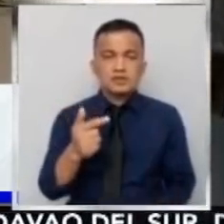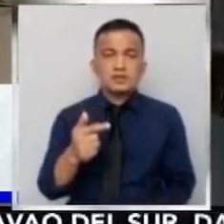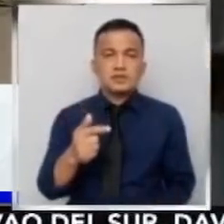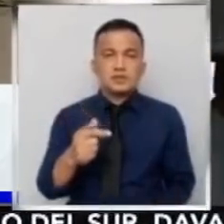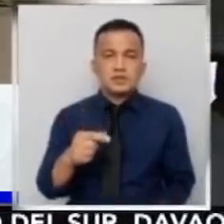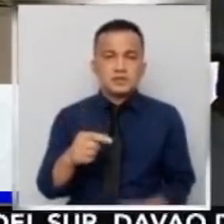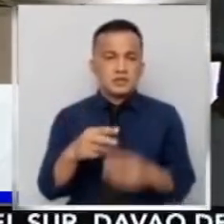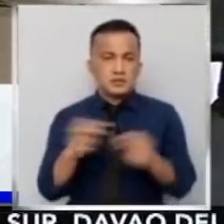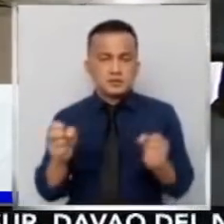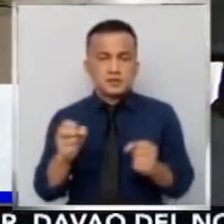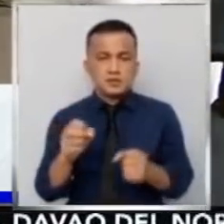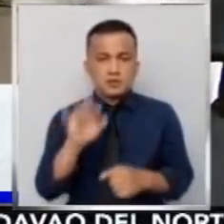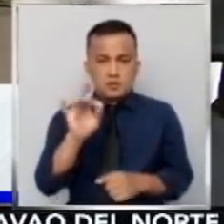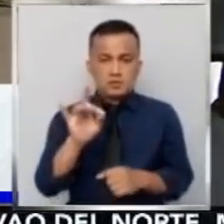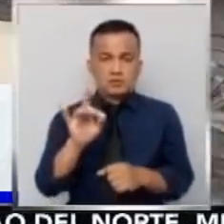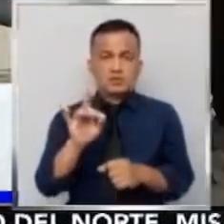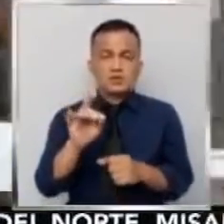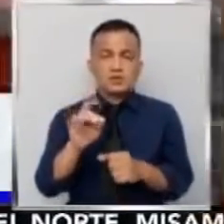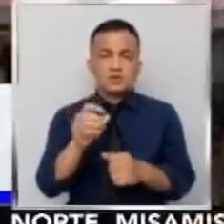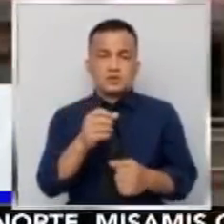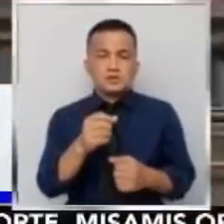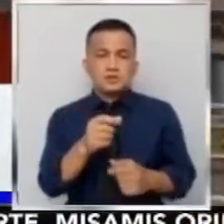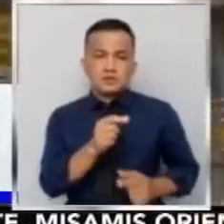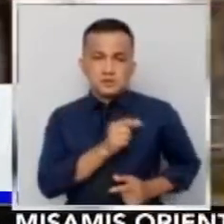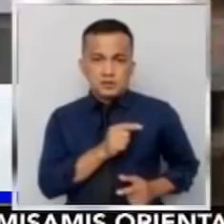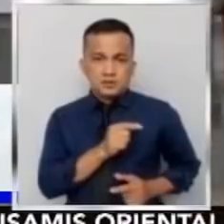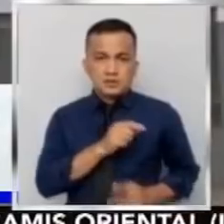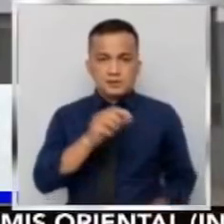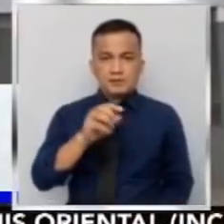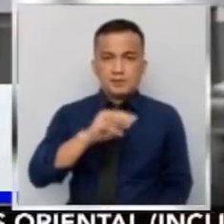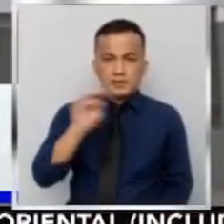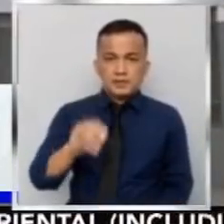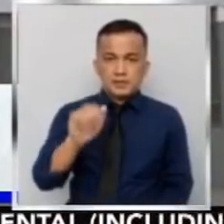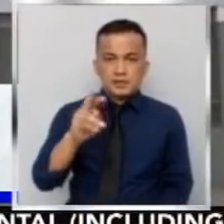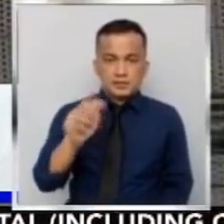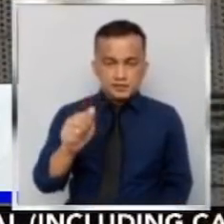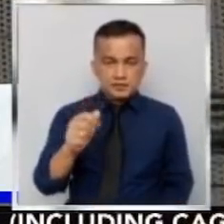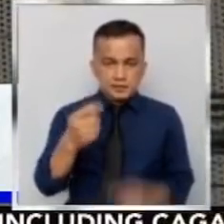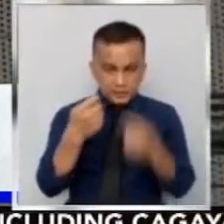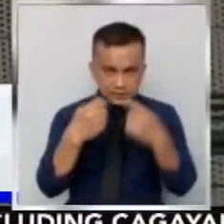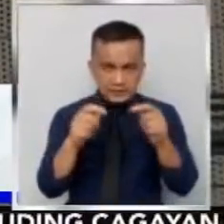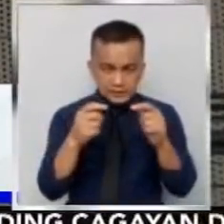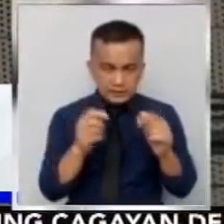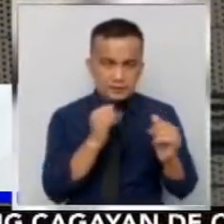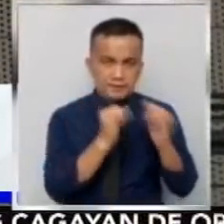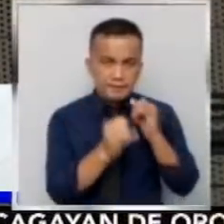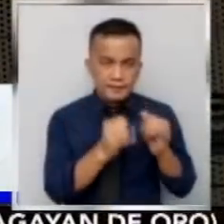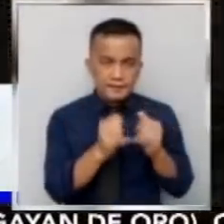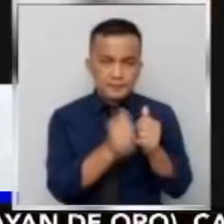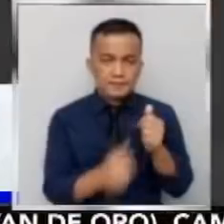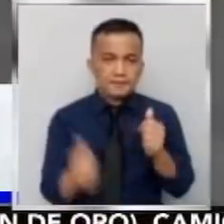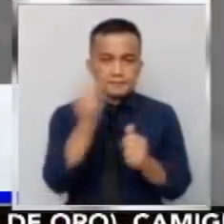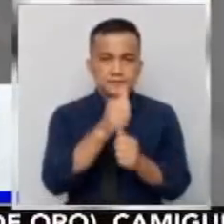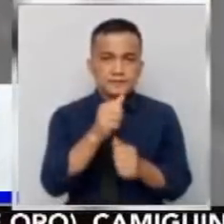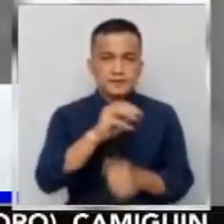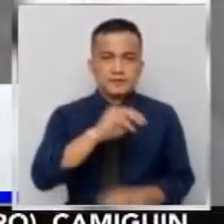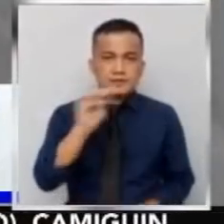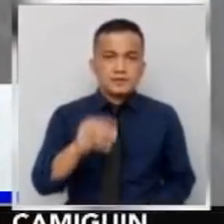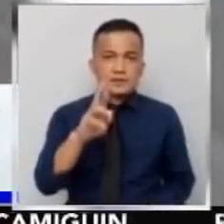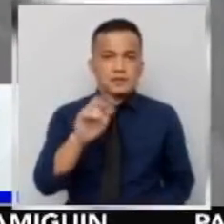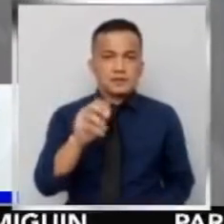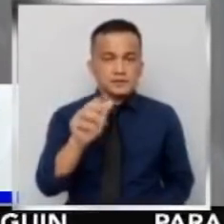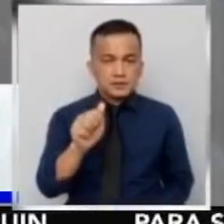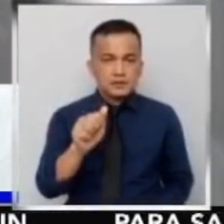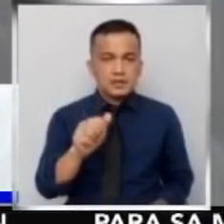security personnel ng Manila Arena. Patuloy naming sinisikap na makuna ng panig ang pamunuan ng Manila Arena. Anim na iba pang